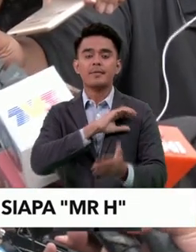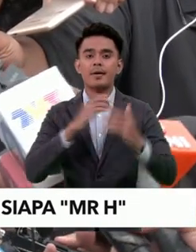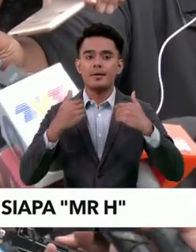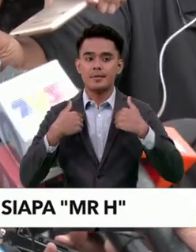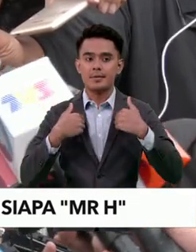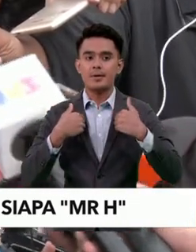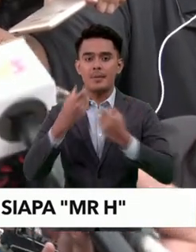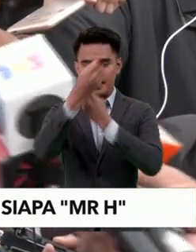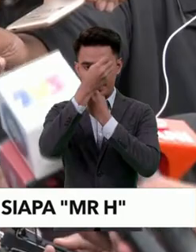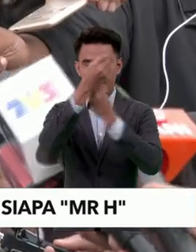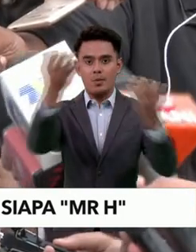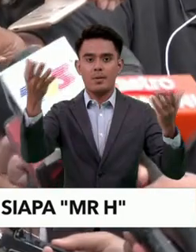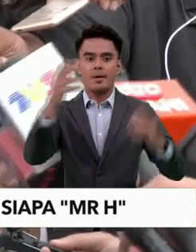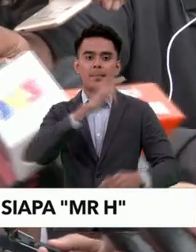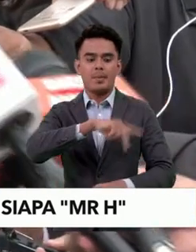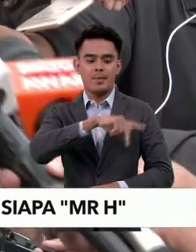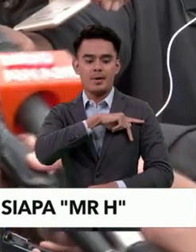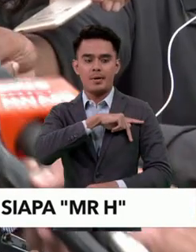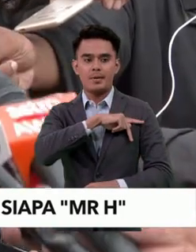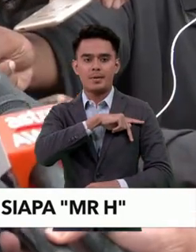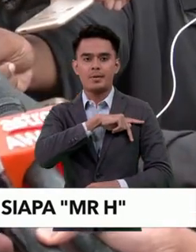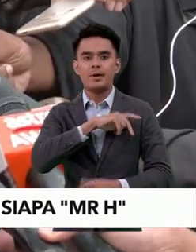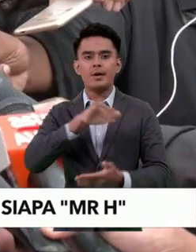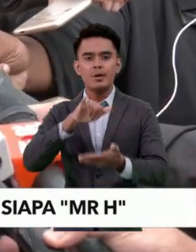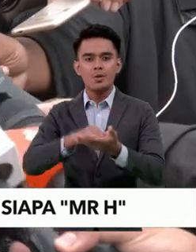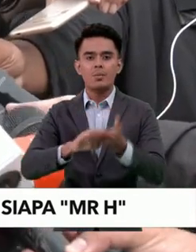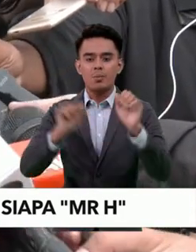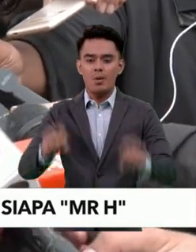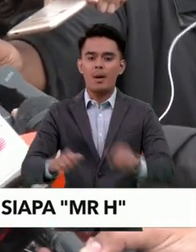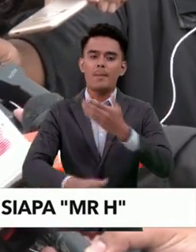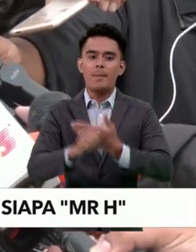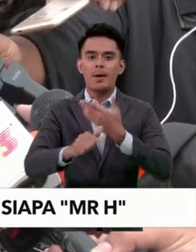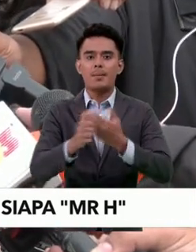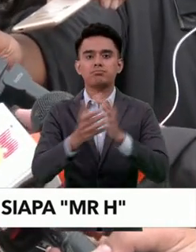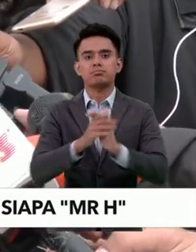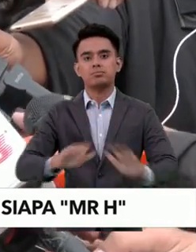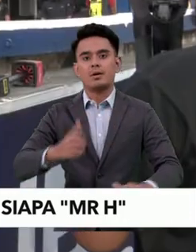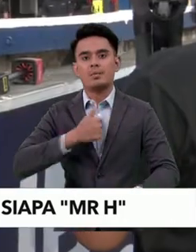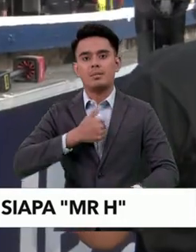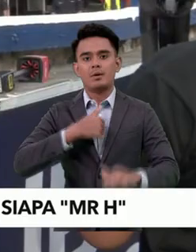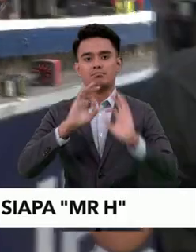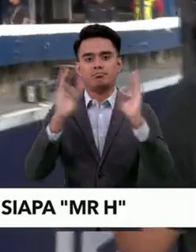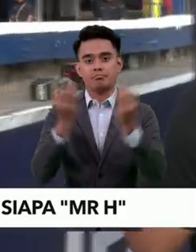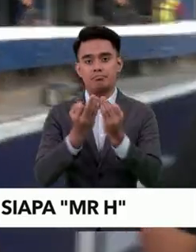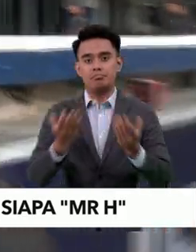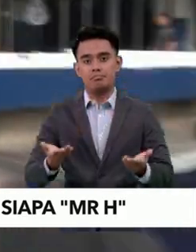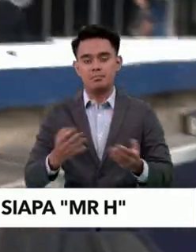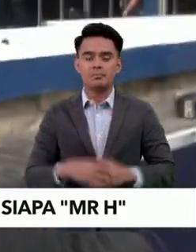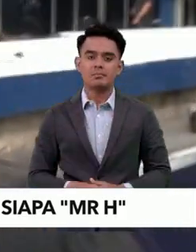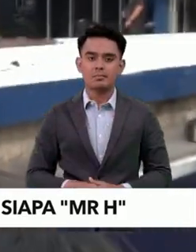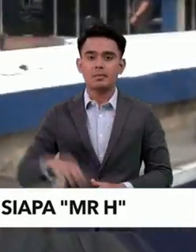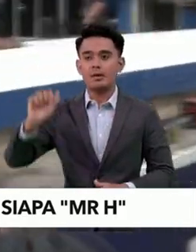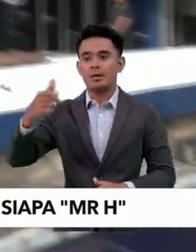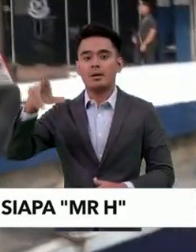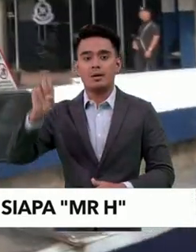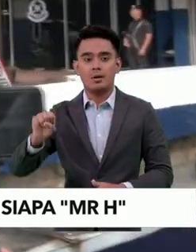dengan maklumat pribadi dan sebagainya yang saya kira itu membahayakan keselamatan diri dan keluarga Mohamad agu